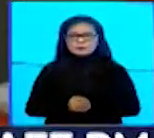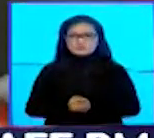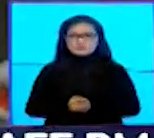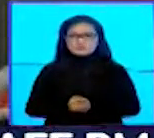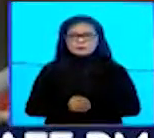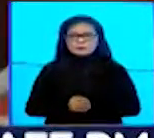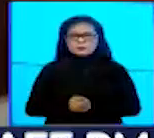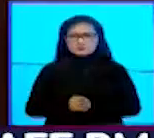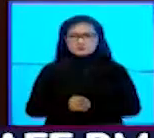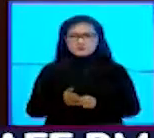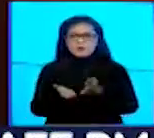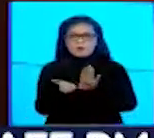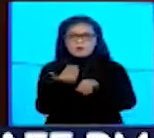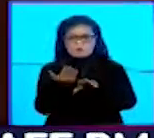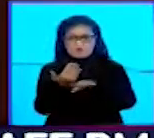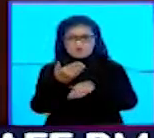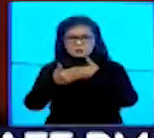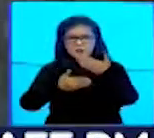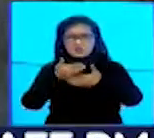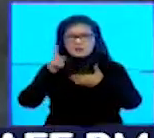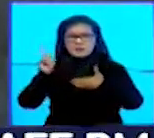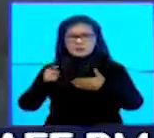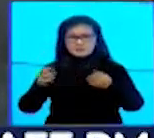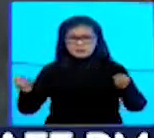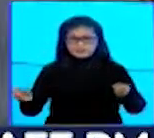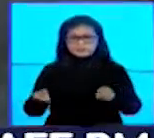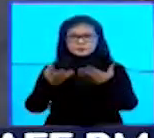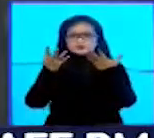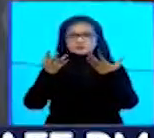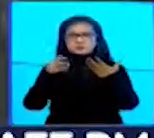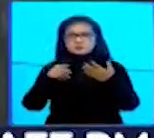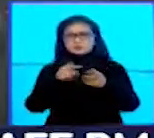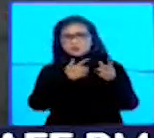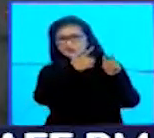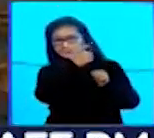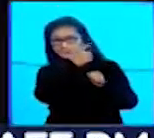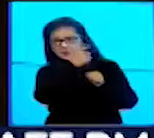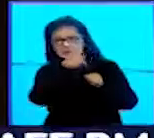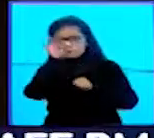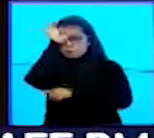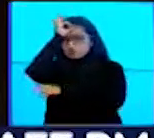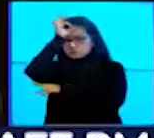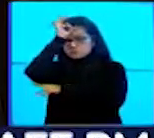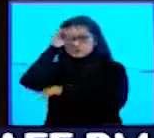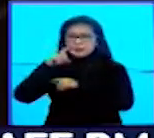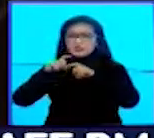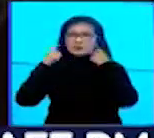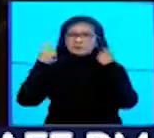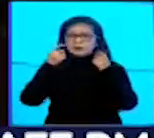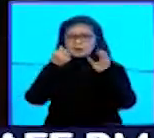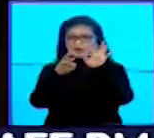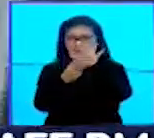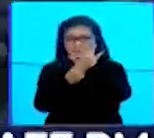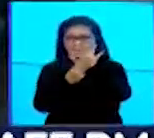Rekonstruksi penembakan yang dilakukan oknum polisi Bripka CS digelar aparat Polda Metro Jaya di Kafe RM Cengkareng, Jakarta Barat, Senin